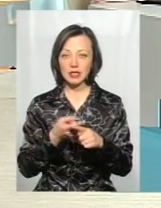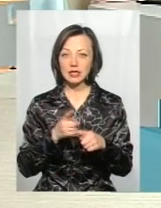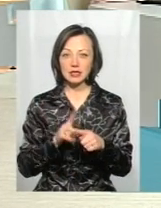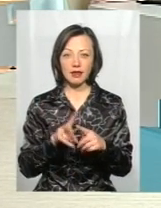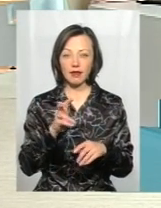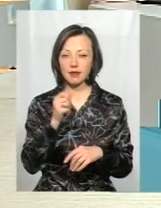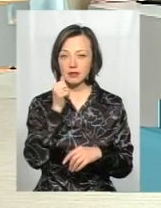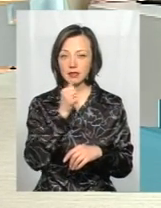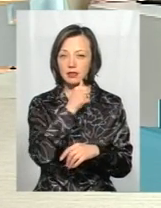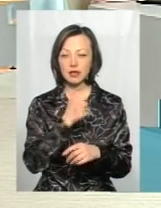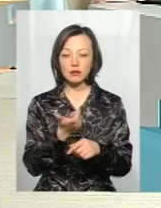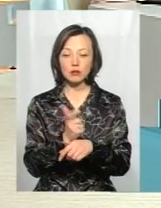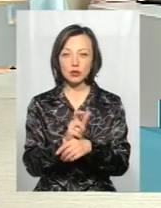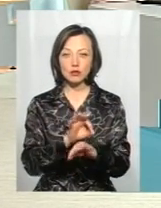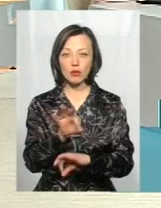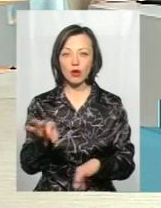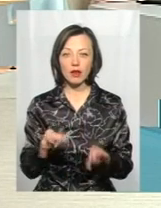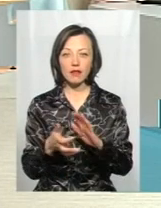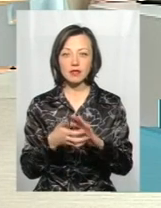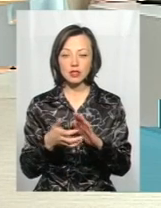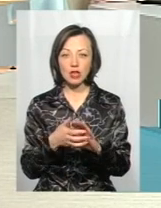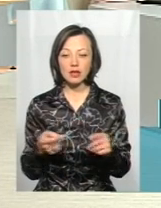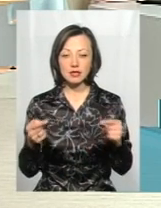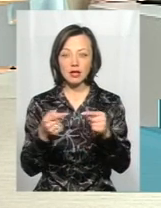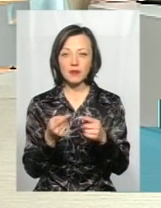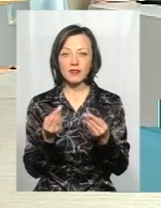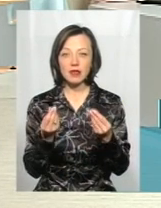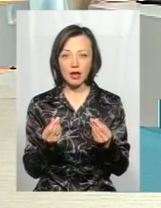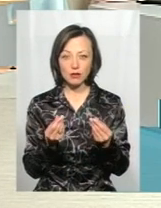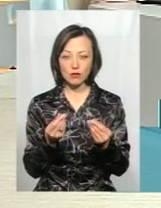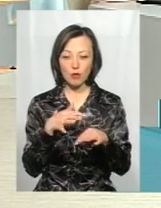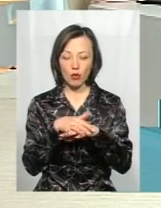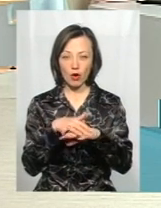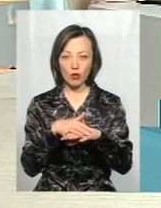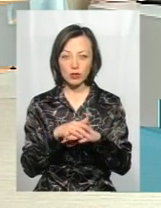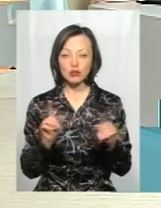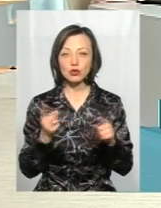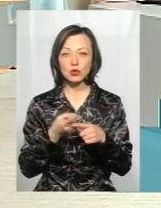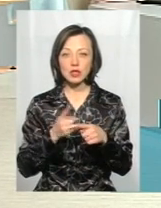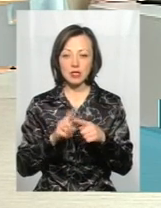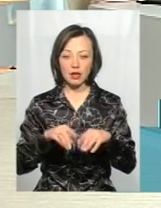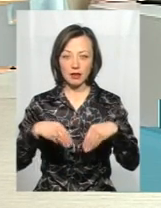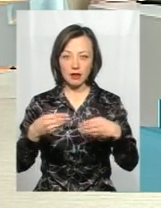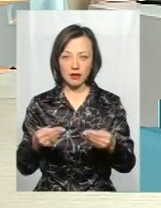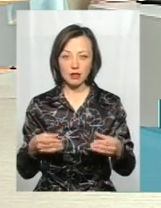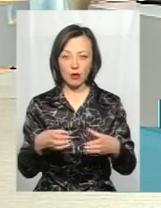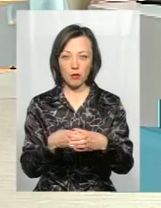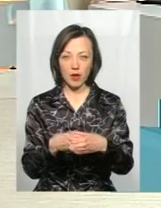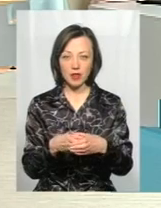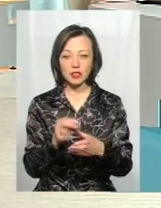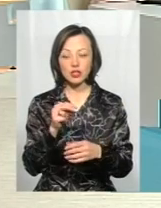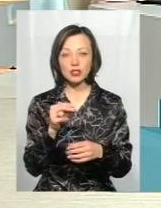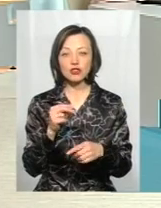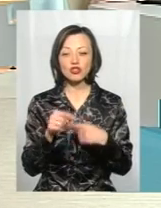не секрет. І в більшості проектів не вистачає от саме якраз фінансових прорахунків. Що це принесе громаді?